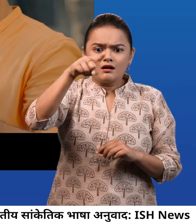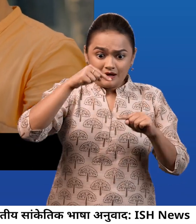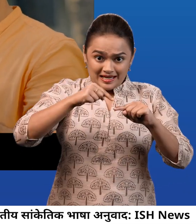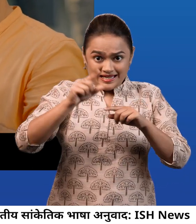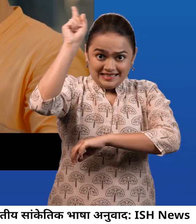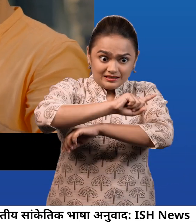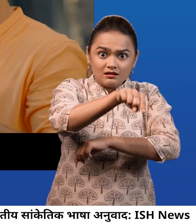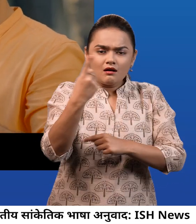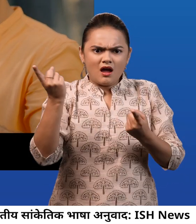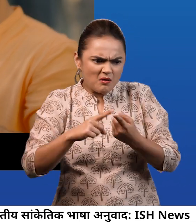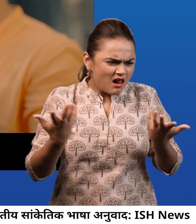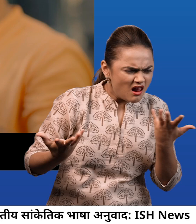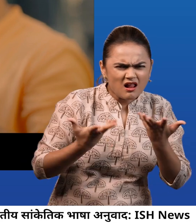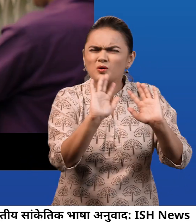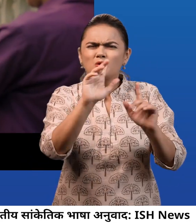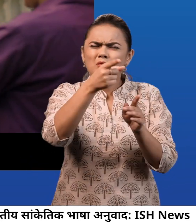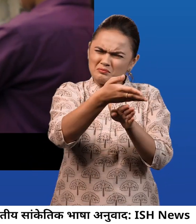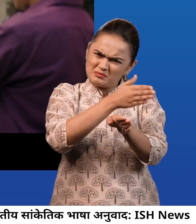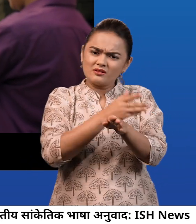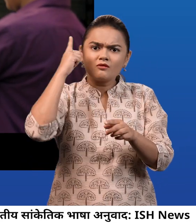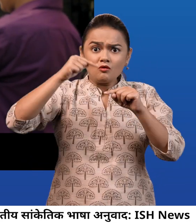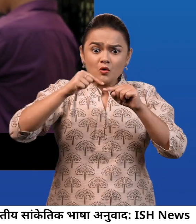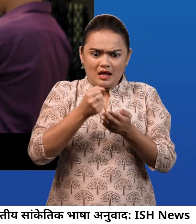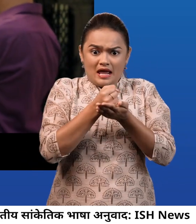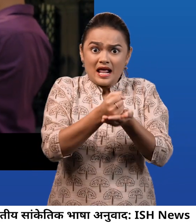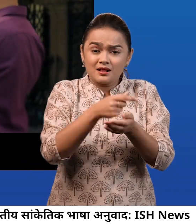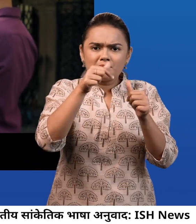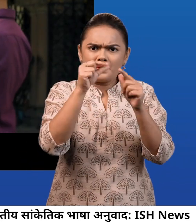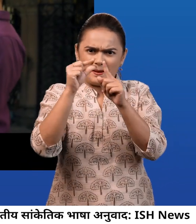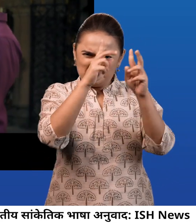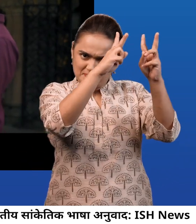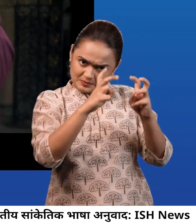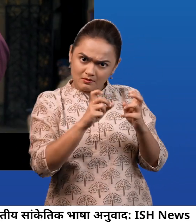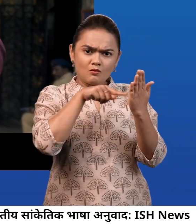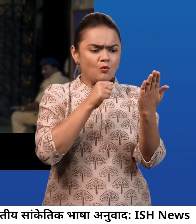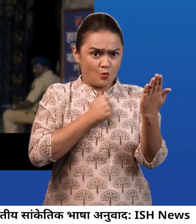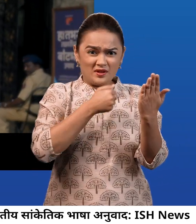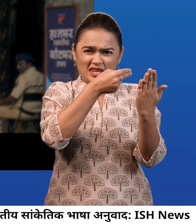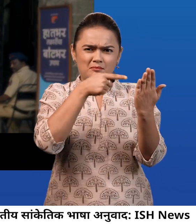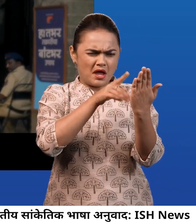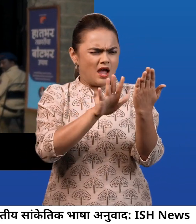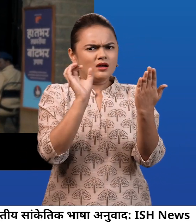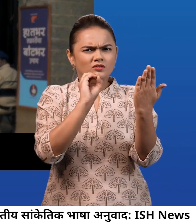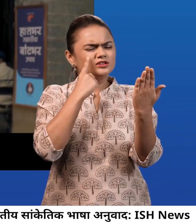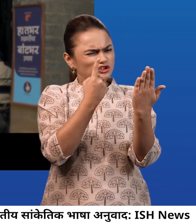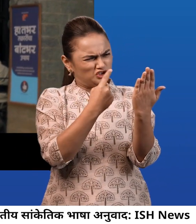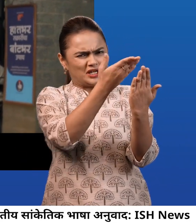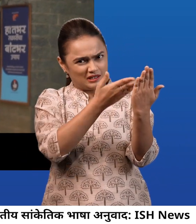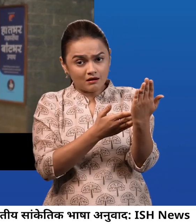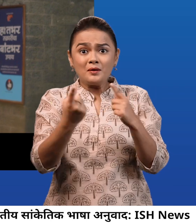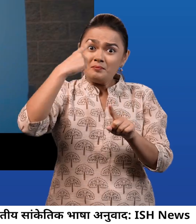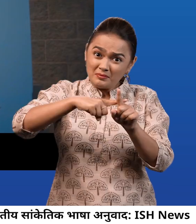महत्वाचं. ऐन मतदानाच्या दिवशी कोणत्याही तक्रारीला वाव नको म्हणून वेळीच वोटर हेल्पलाईन ॲपवर मतदार यादीत आपलं नाव